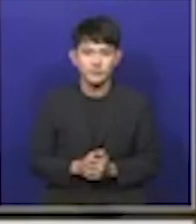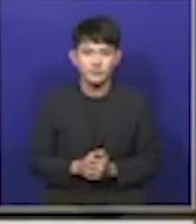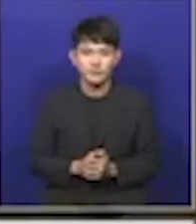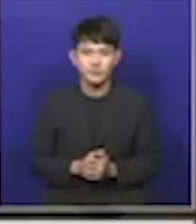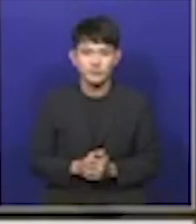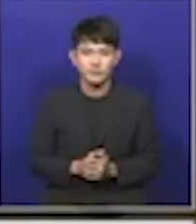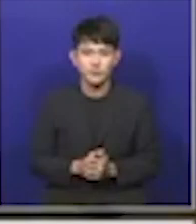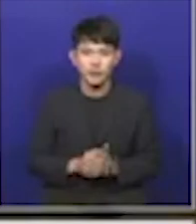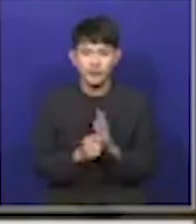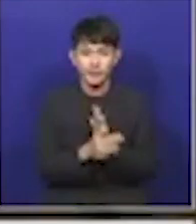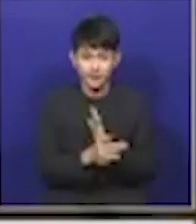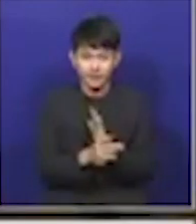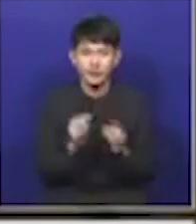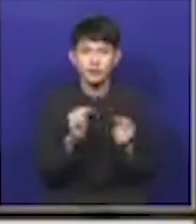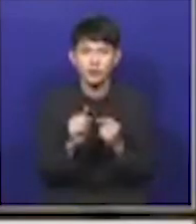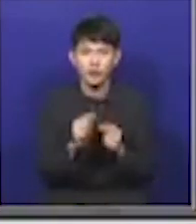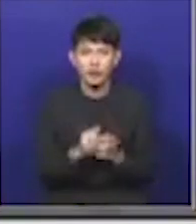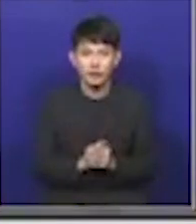ทฤษฎีเรื่องสีเครื่องยนต์นะฮะ